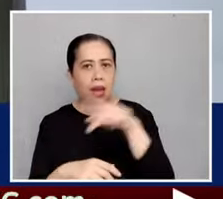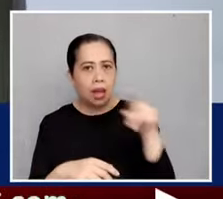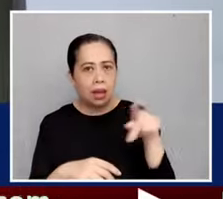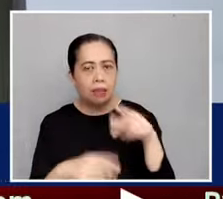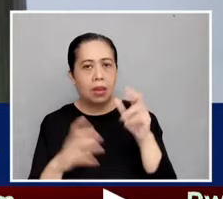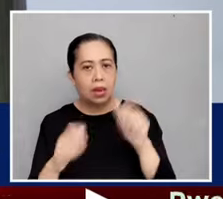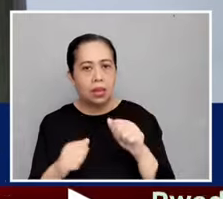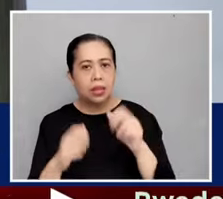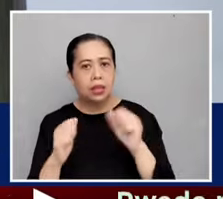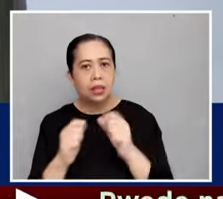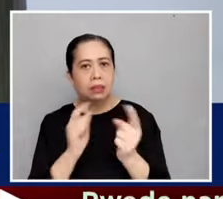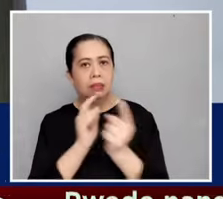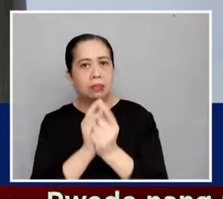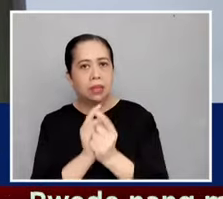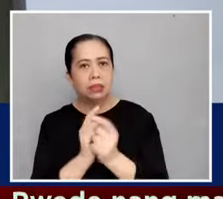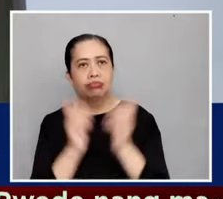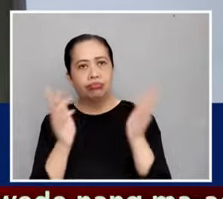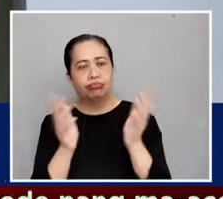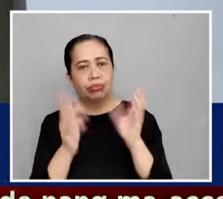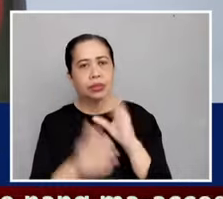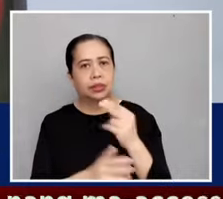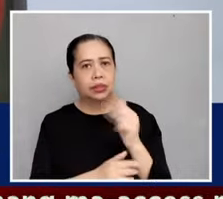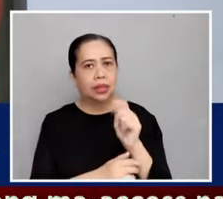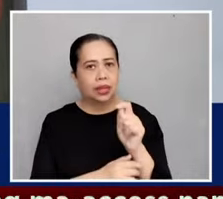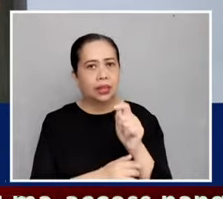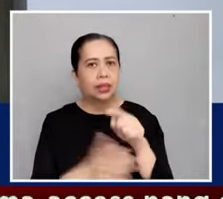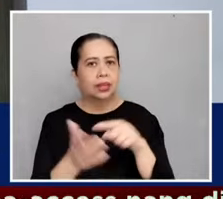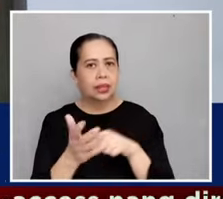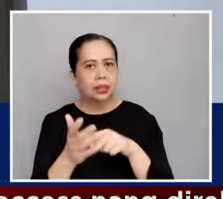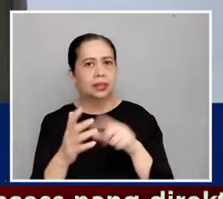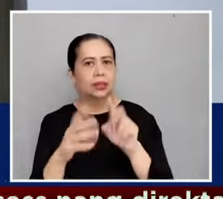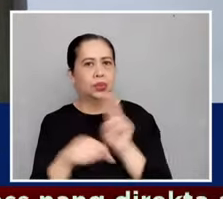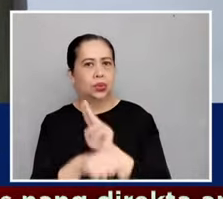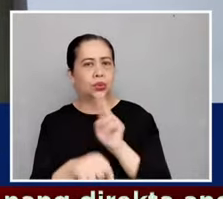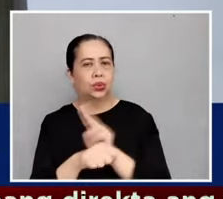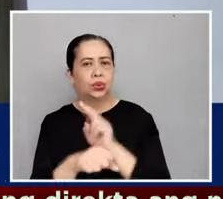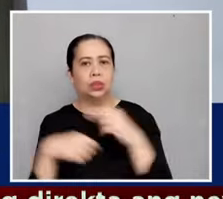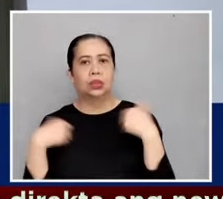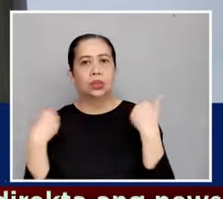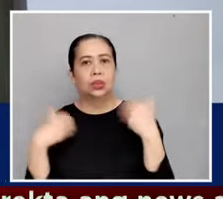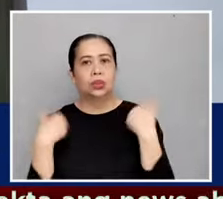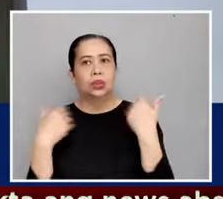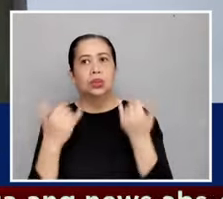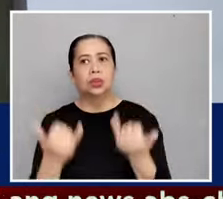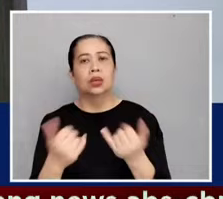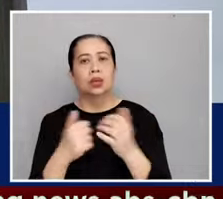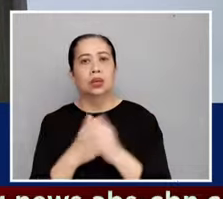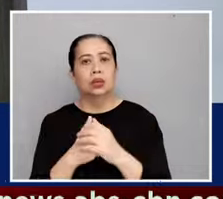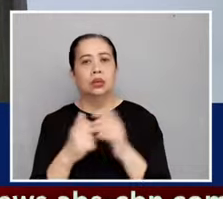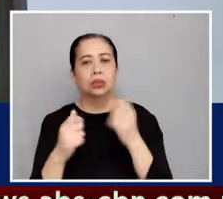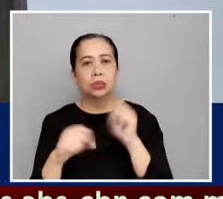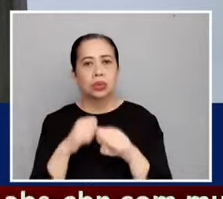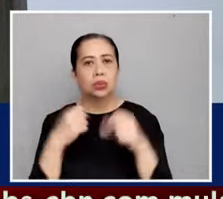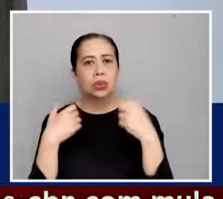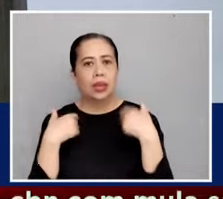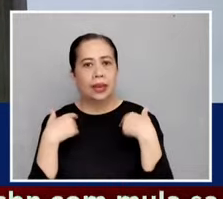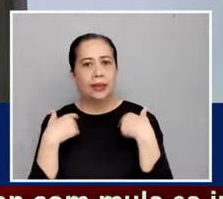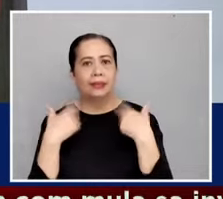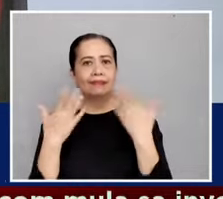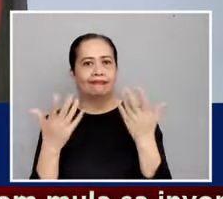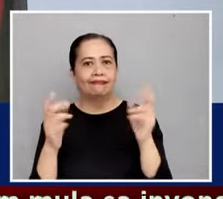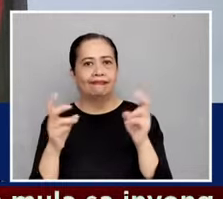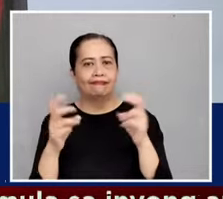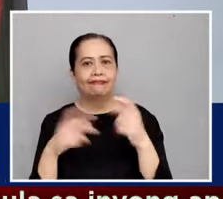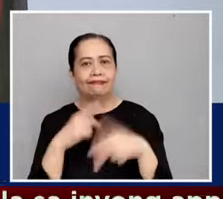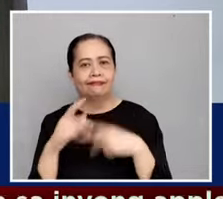can meet and chat. And then ito na po yung ginagamit ng mga kabataan natin ngayon para sila ay magkaroon itong mga ganitong